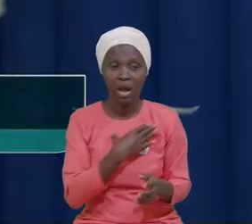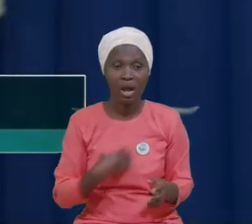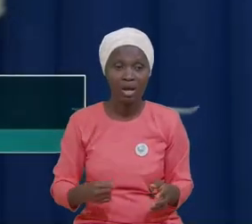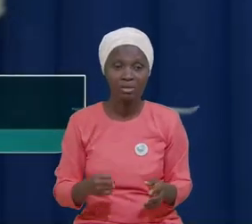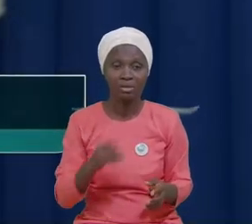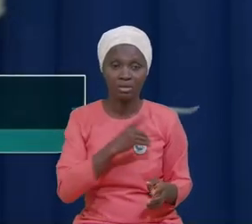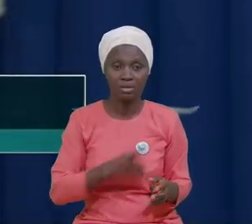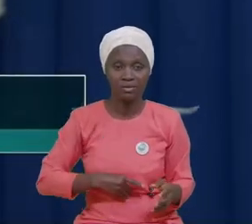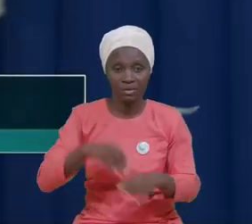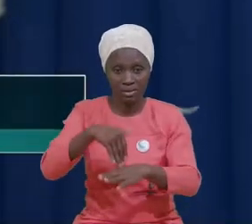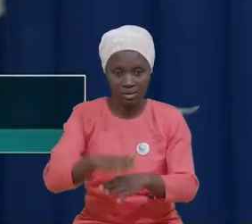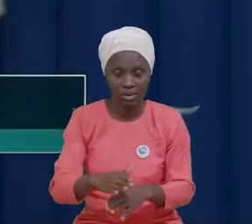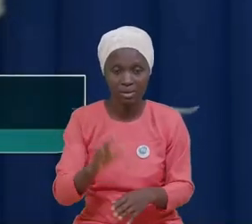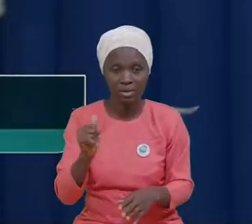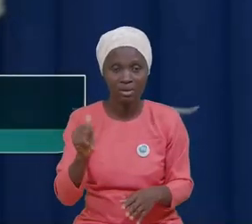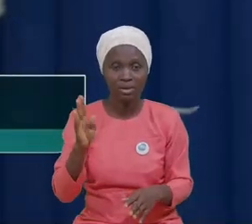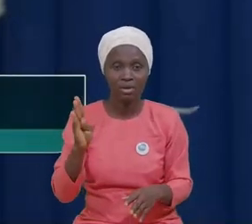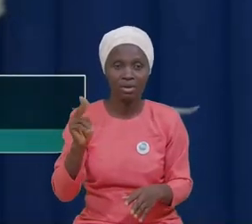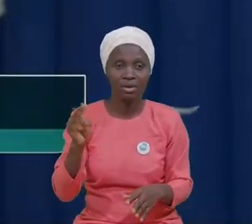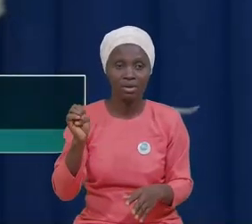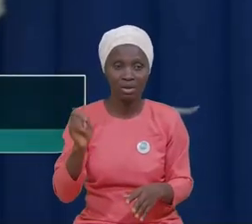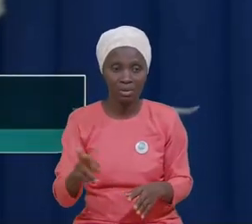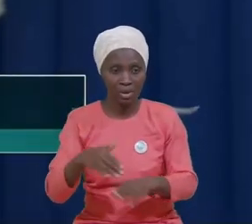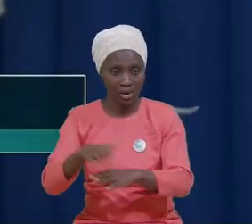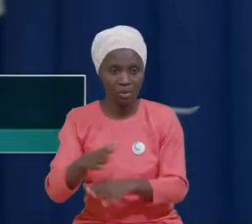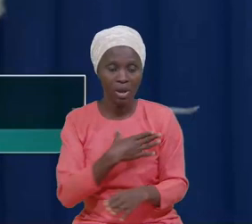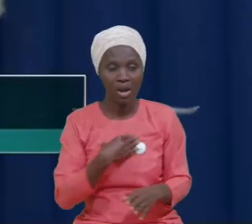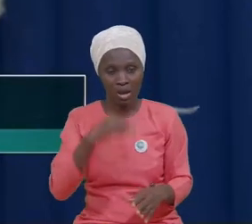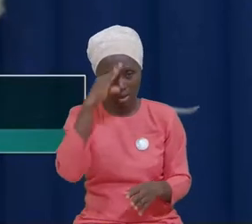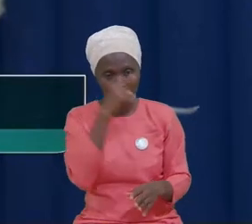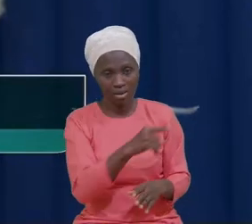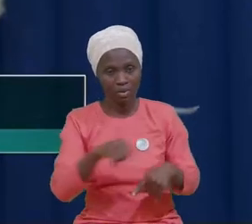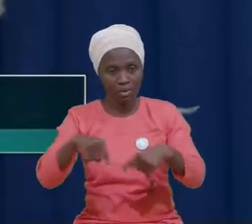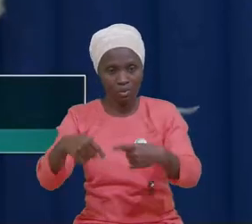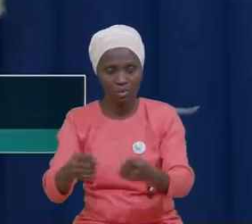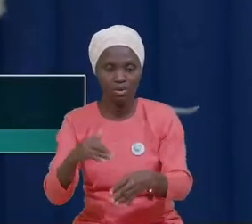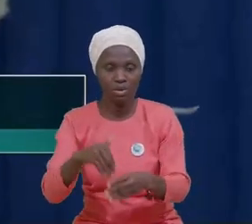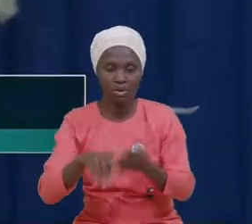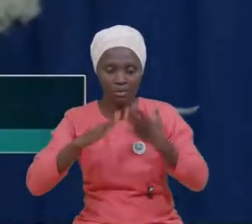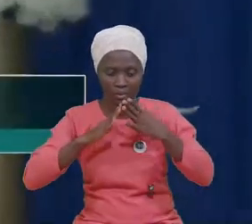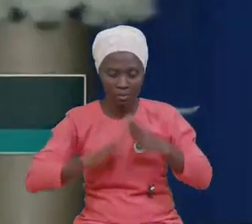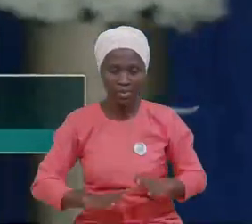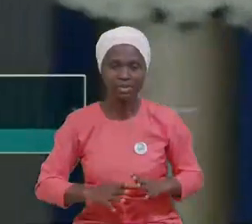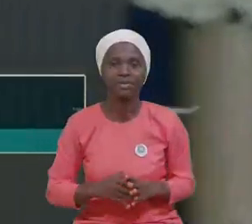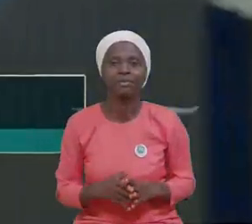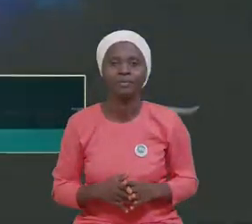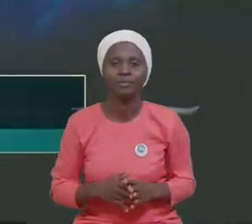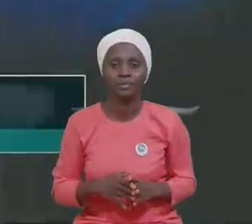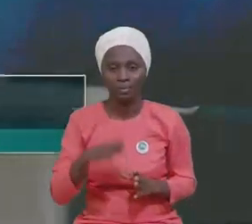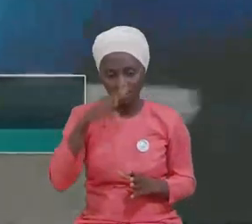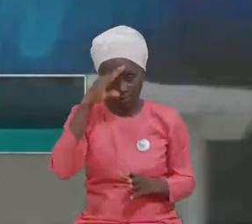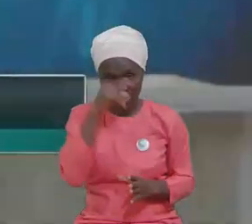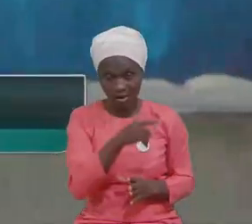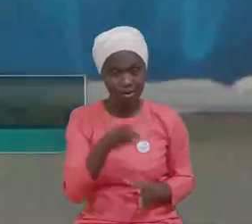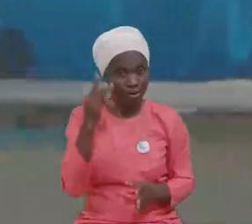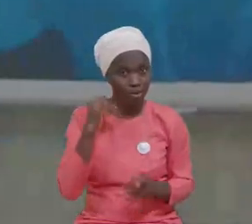David renvoya Abner qui s'en alla en paix. Et il s'en alla en paix. Il